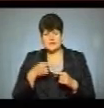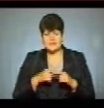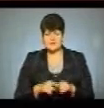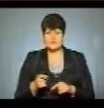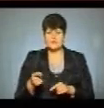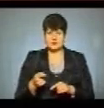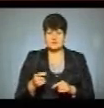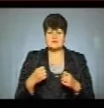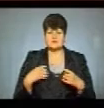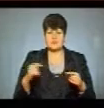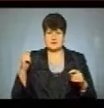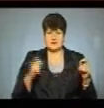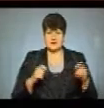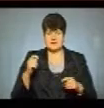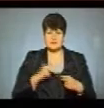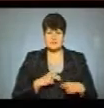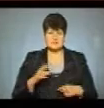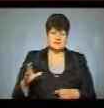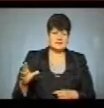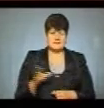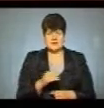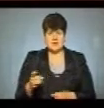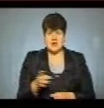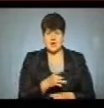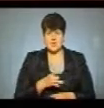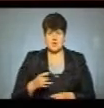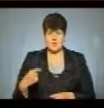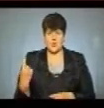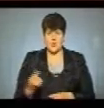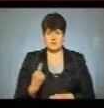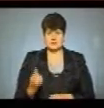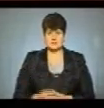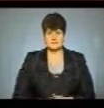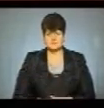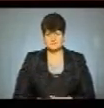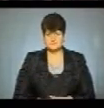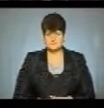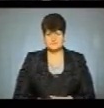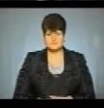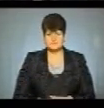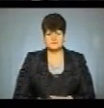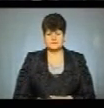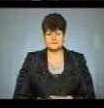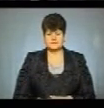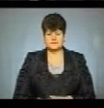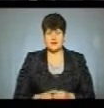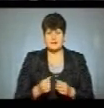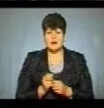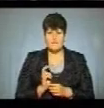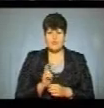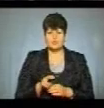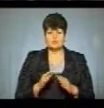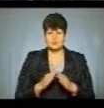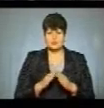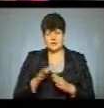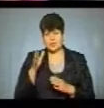святкування з'їхалися працівники з усіх районів області. Більше про це Ірина Терлюк розповість. Біля входу до Будинку науки